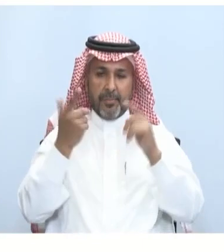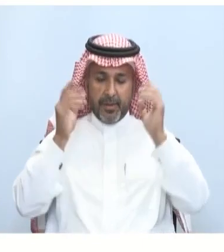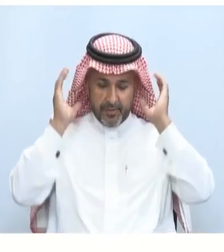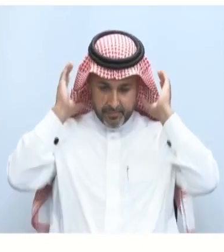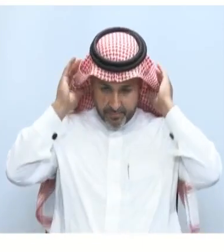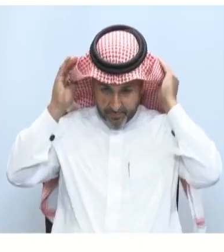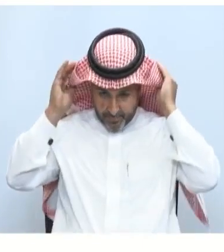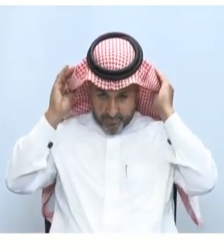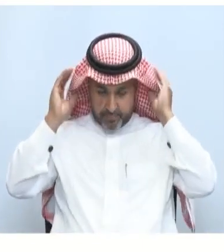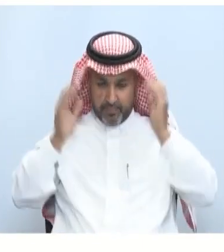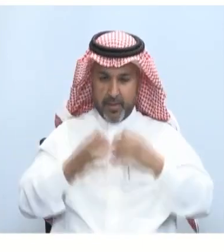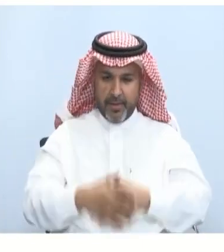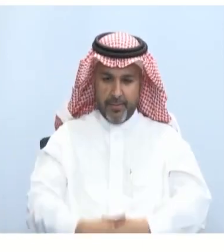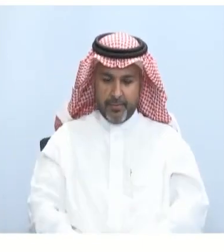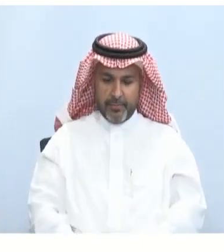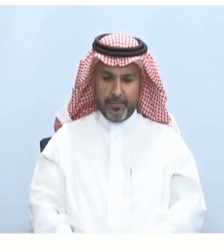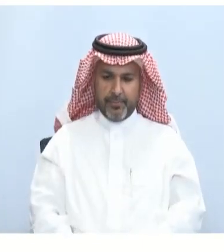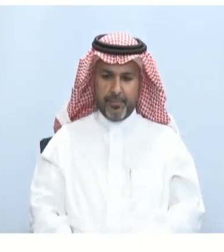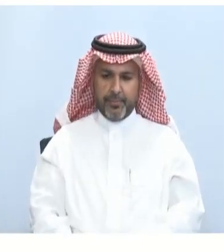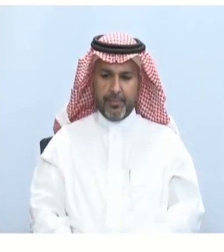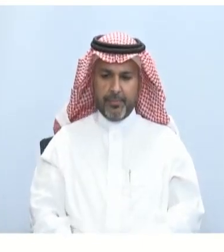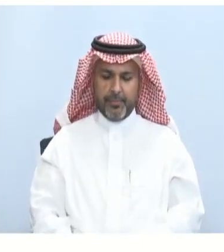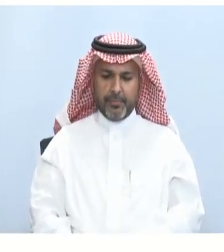ودمجنا الجذرين في